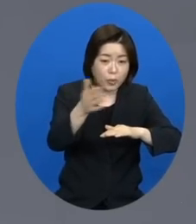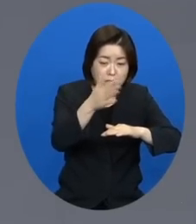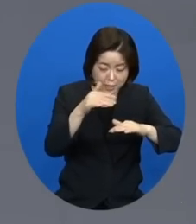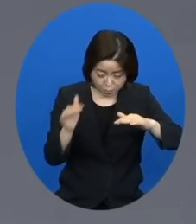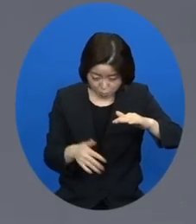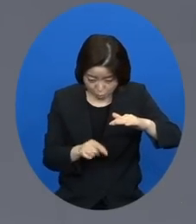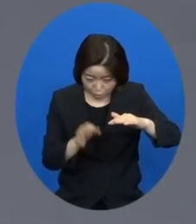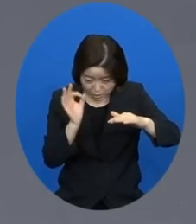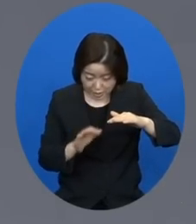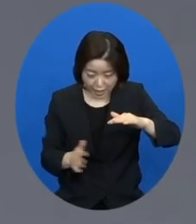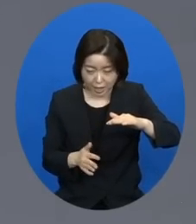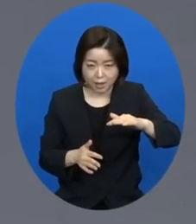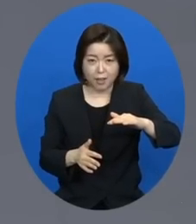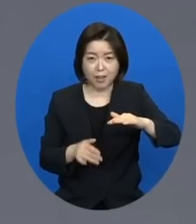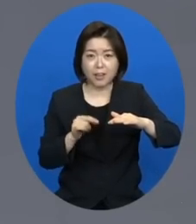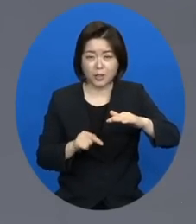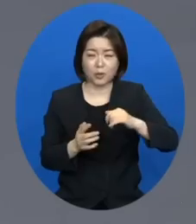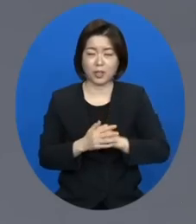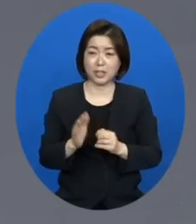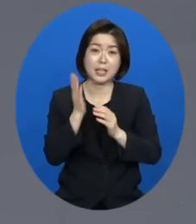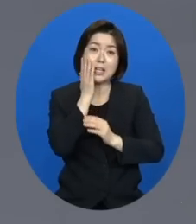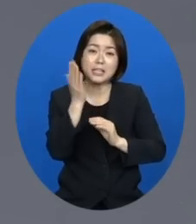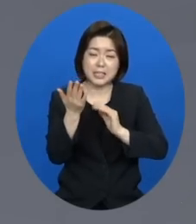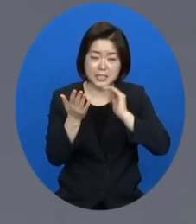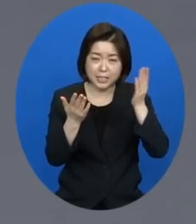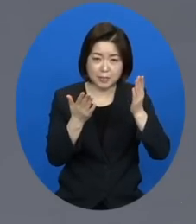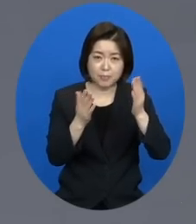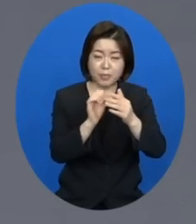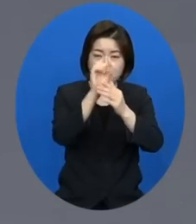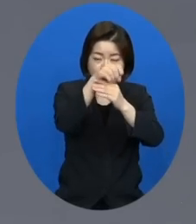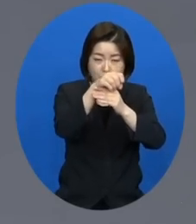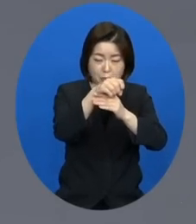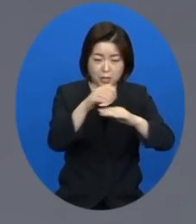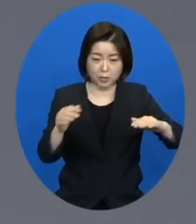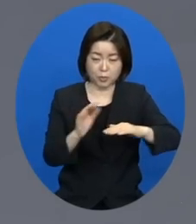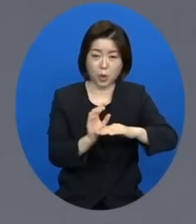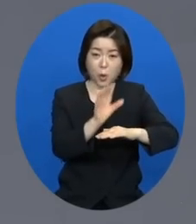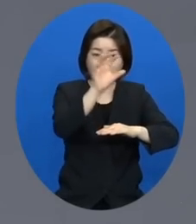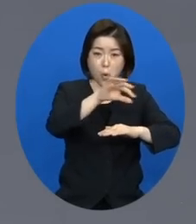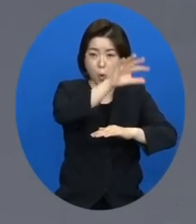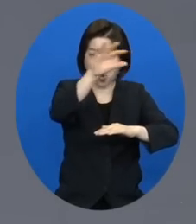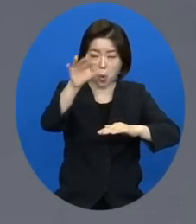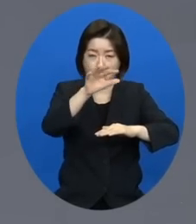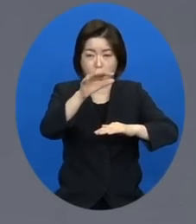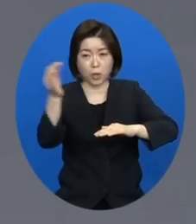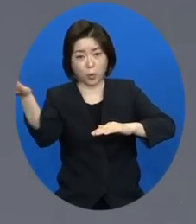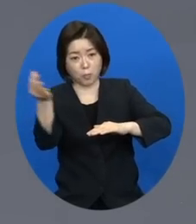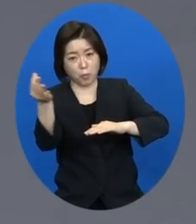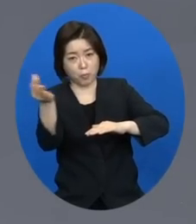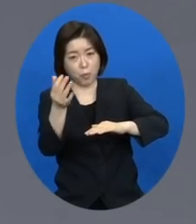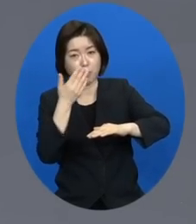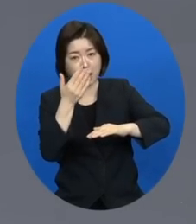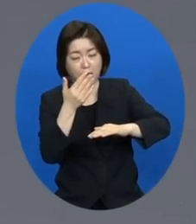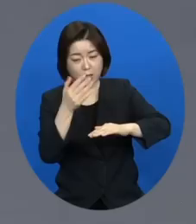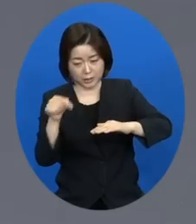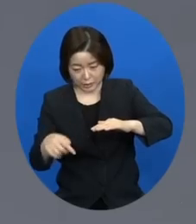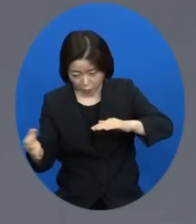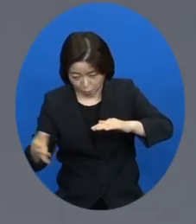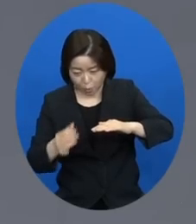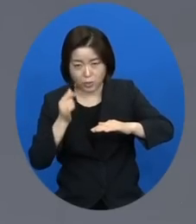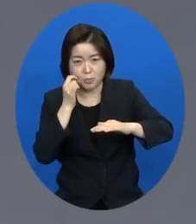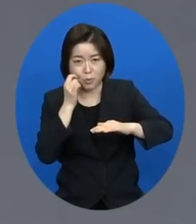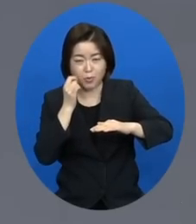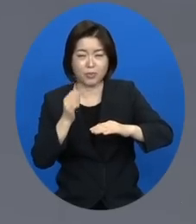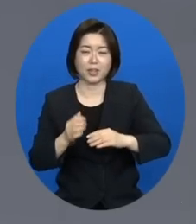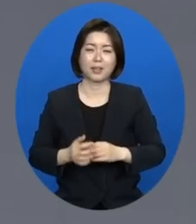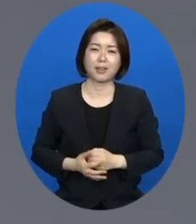영역이죠. 반면에 잎과 열매는 보이는 영역입니다. 사람들에게 보여지는 영역을 말하죠.